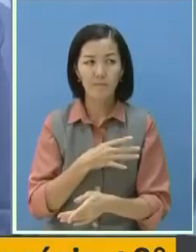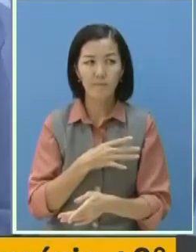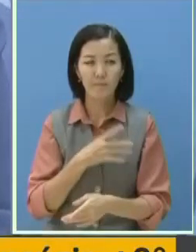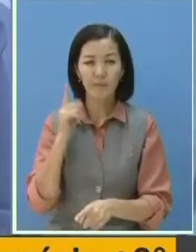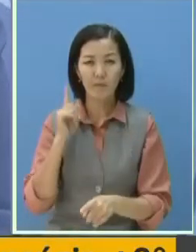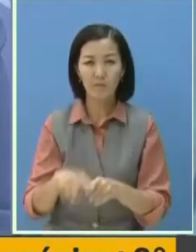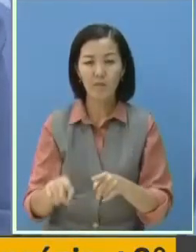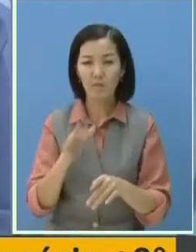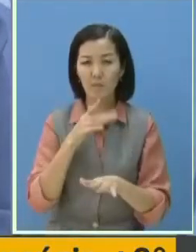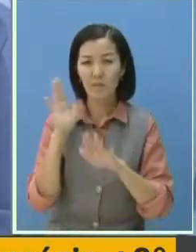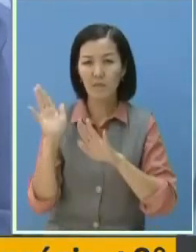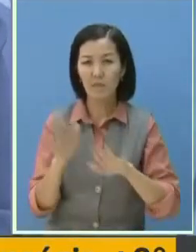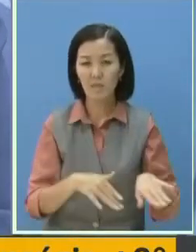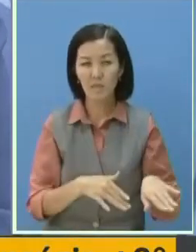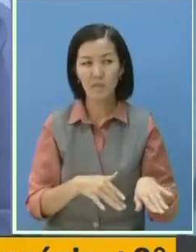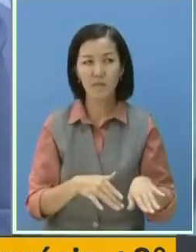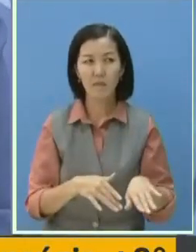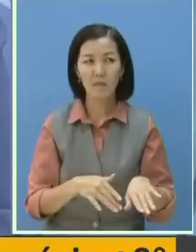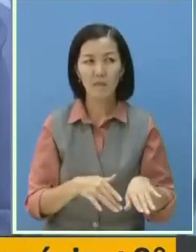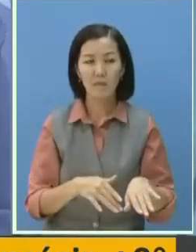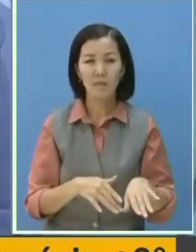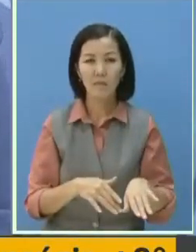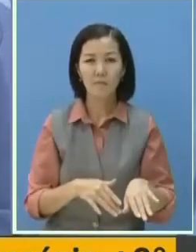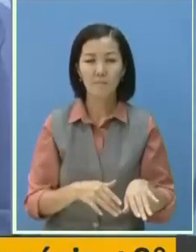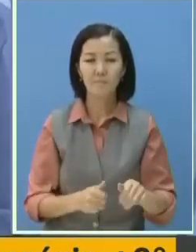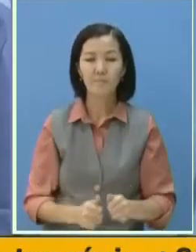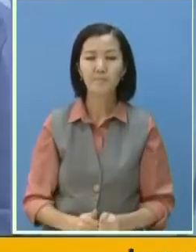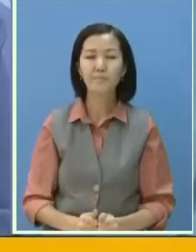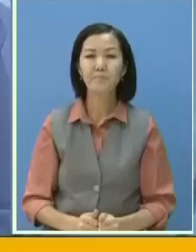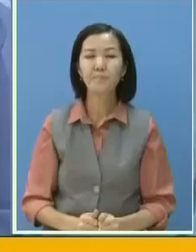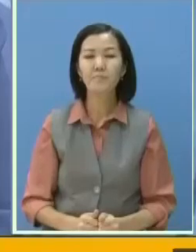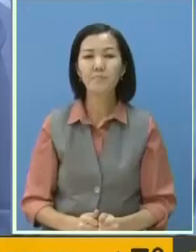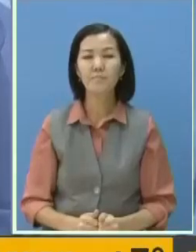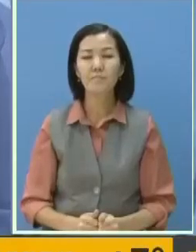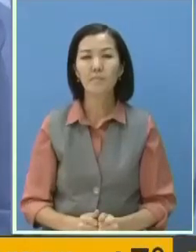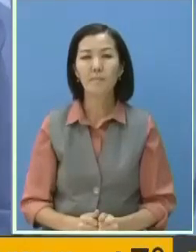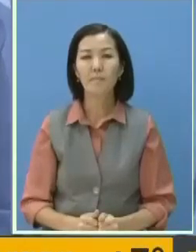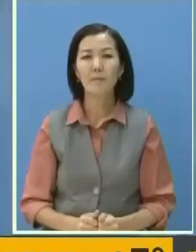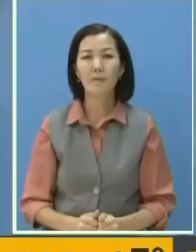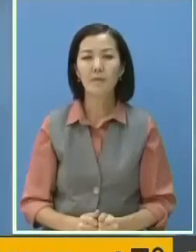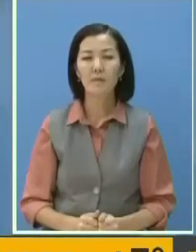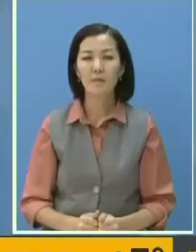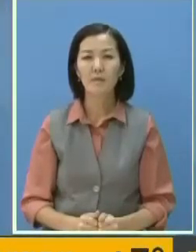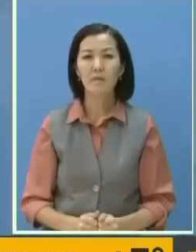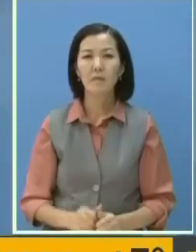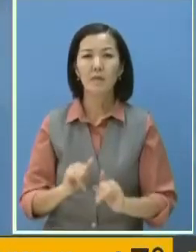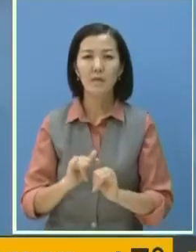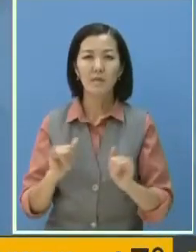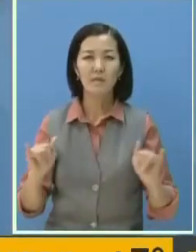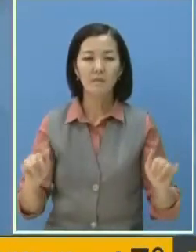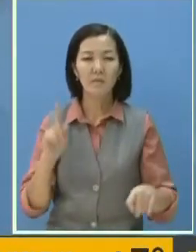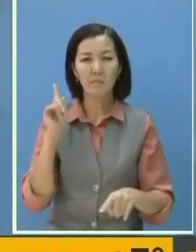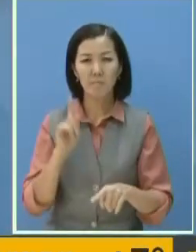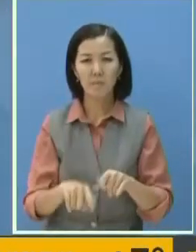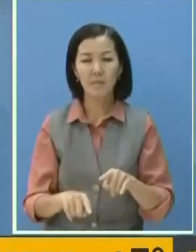скорости, научно-технический прогресс, он семимильными шагами, в общем-то, прогрессирует, да, поэтому это все обосновано.